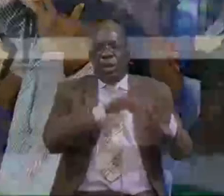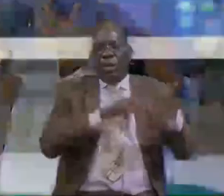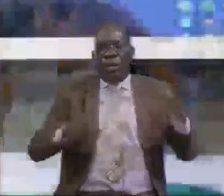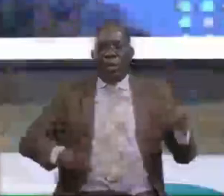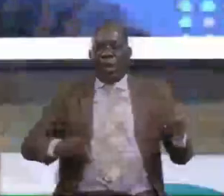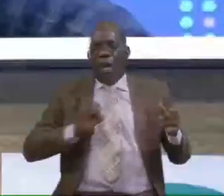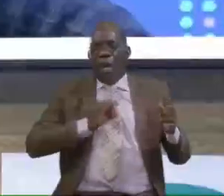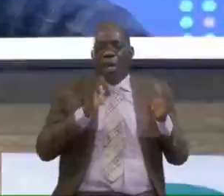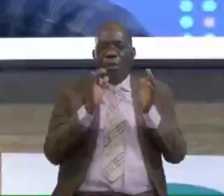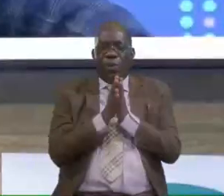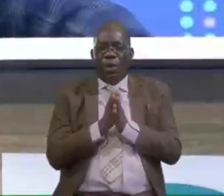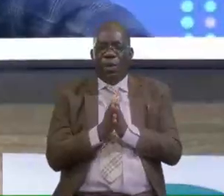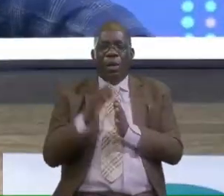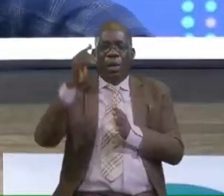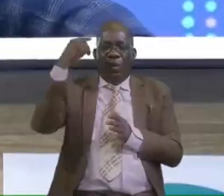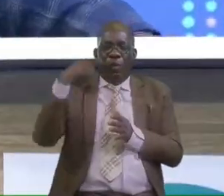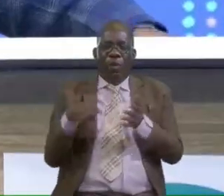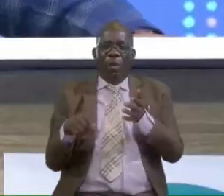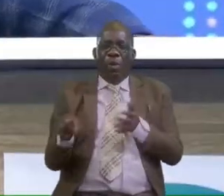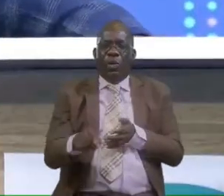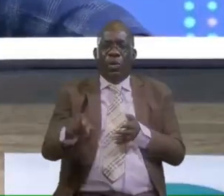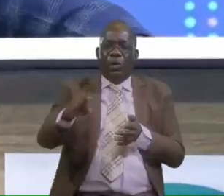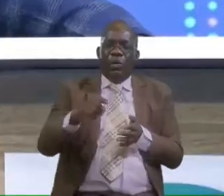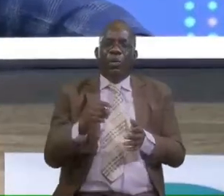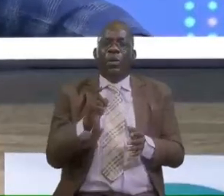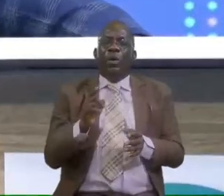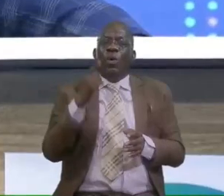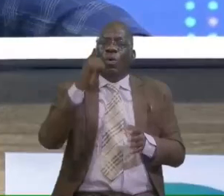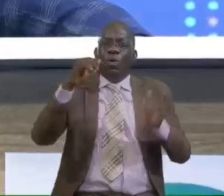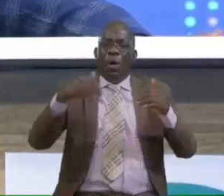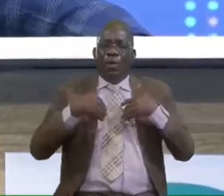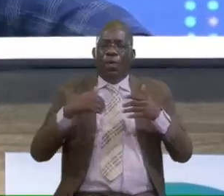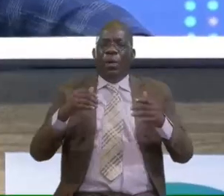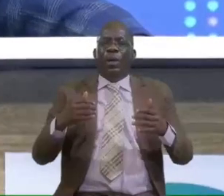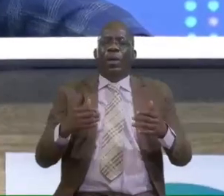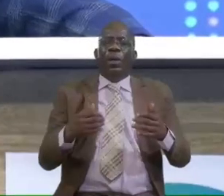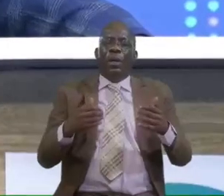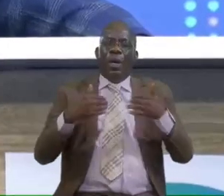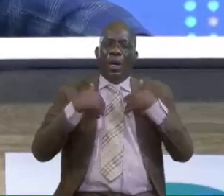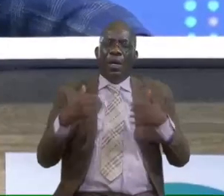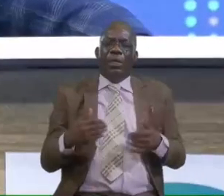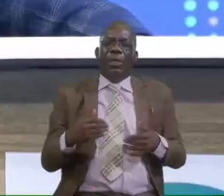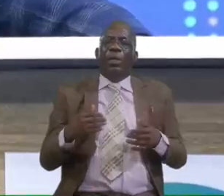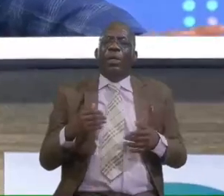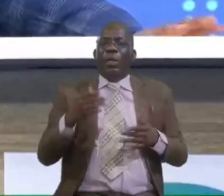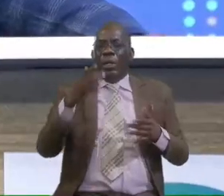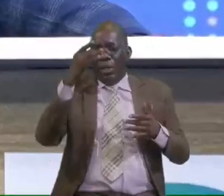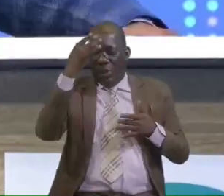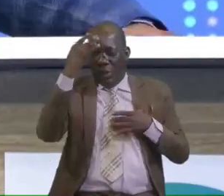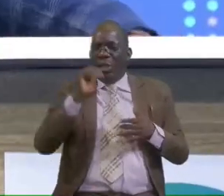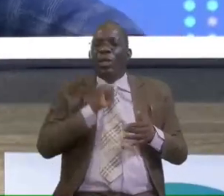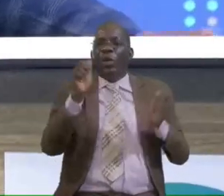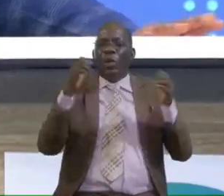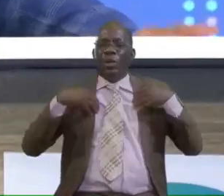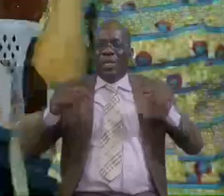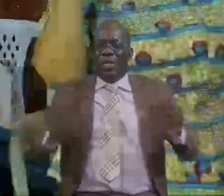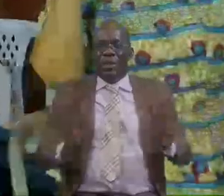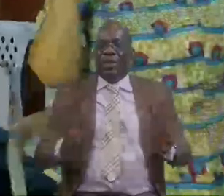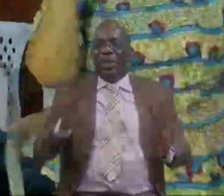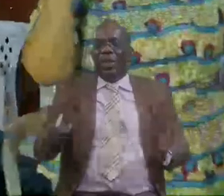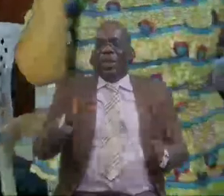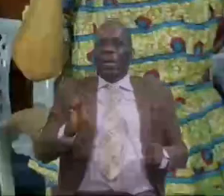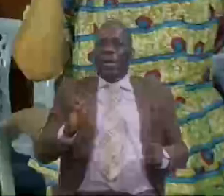Seigneur, je prie pour ceux qui ont des maladies incurables, cancer, sois guéri